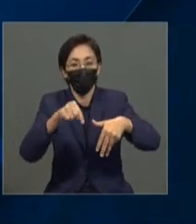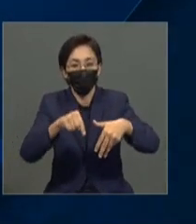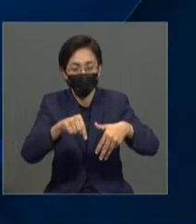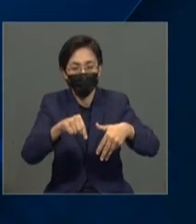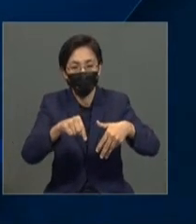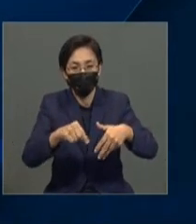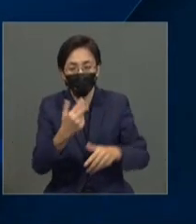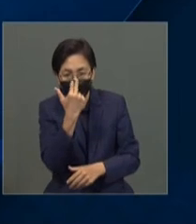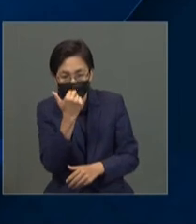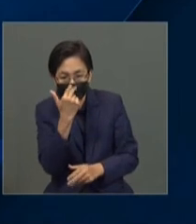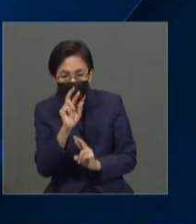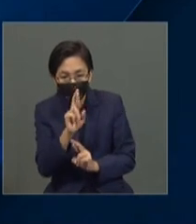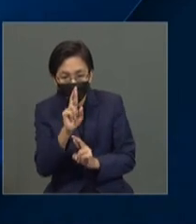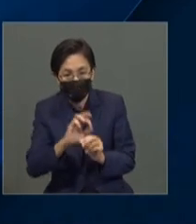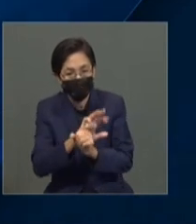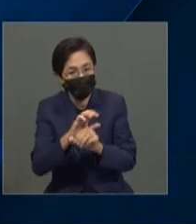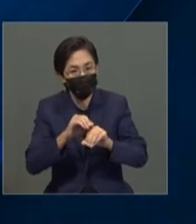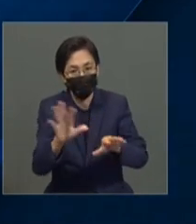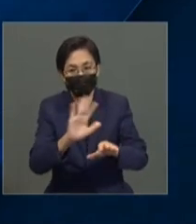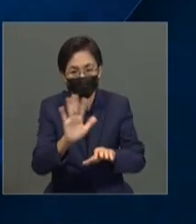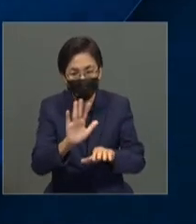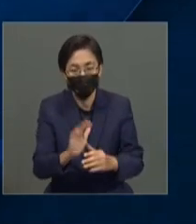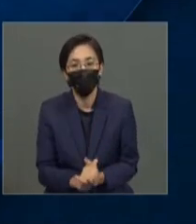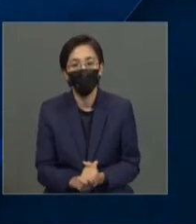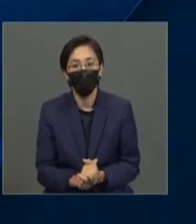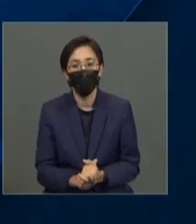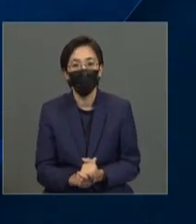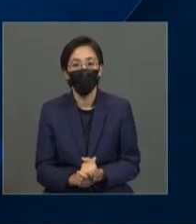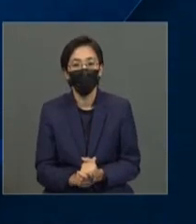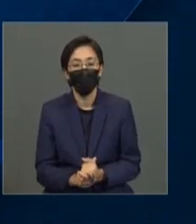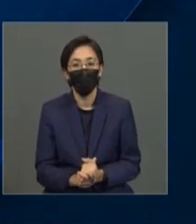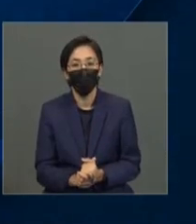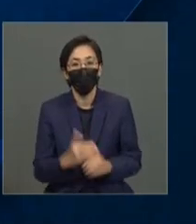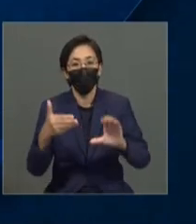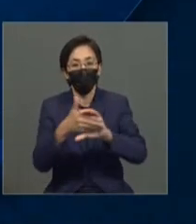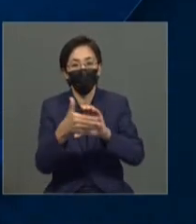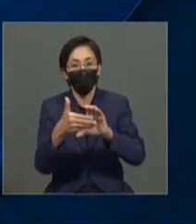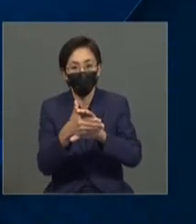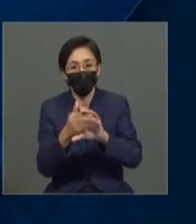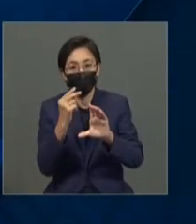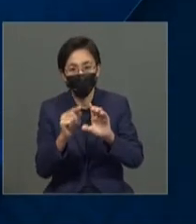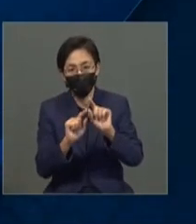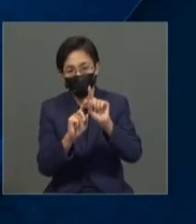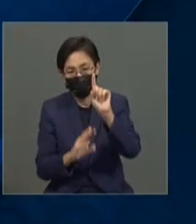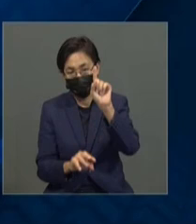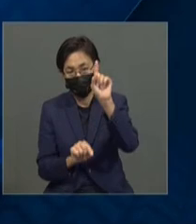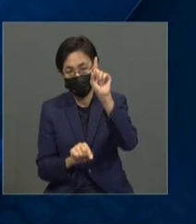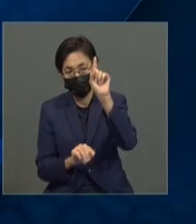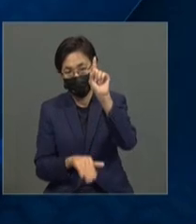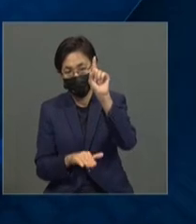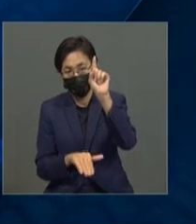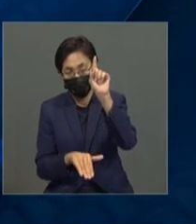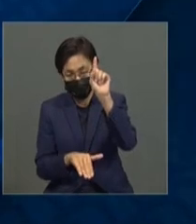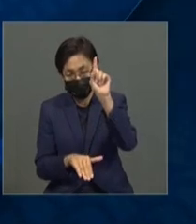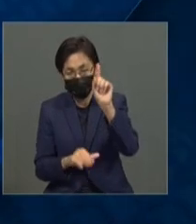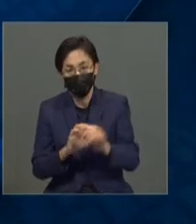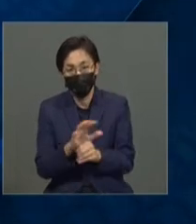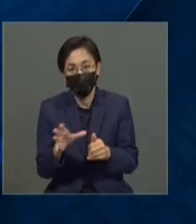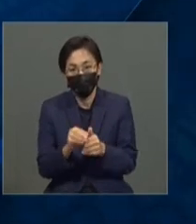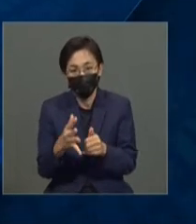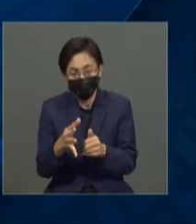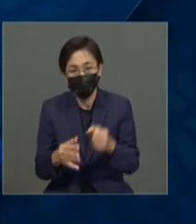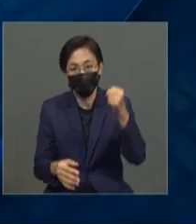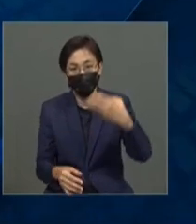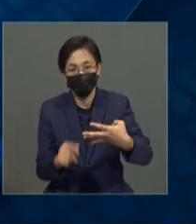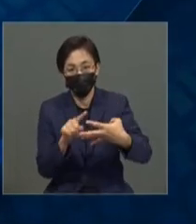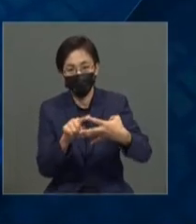การเฝ้าระวังเชิงรุกไปดูตอนปลายของสไลด์นี้นะคะอันดับที่ยังไม่พบรายงานผู้ติดเชื้อนะคะ4เข